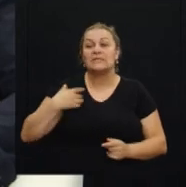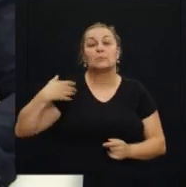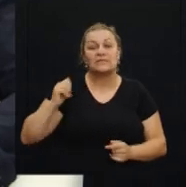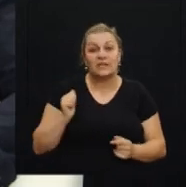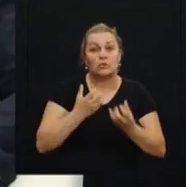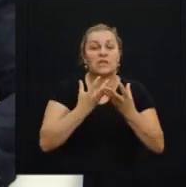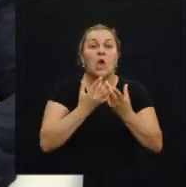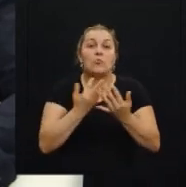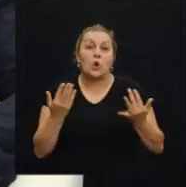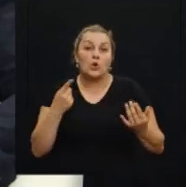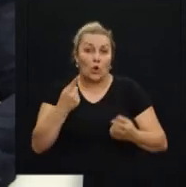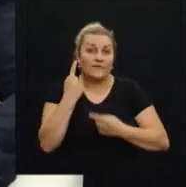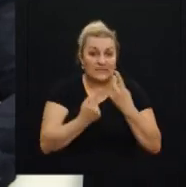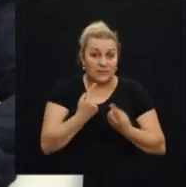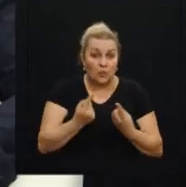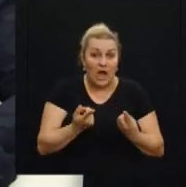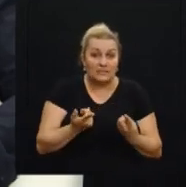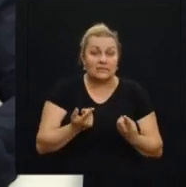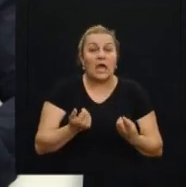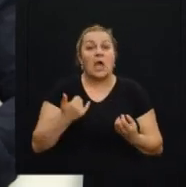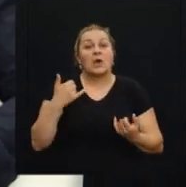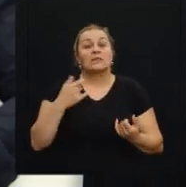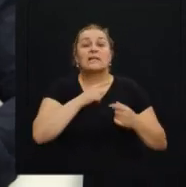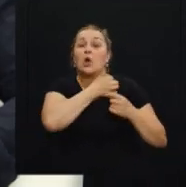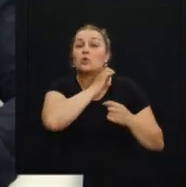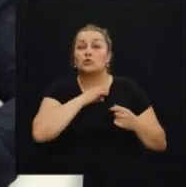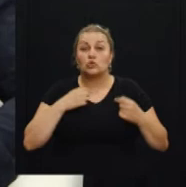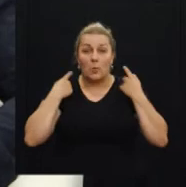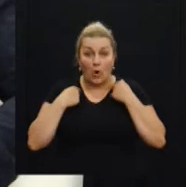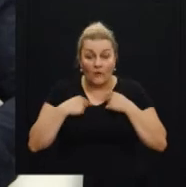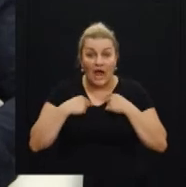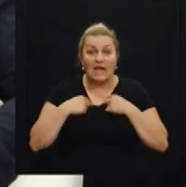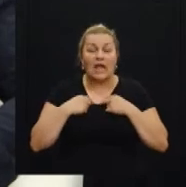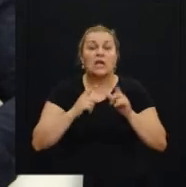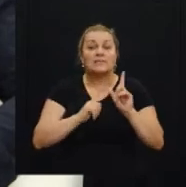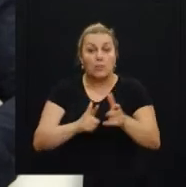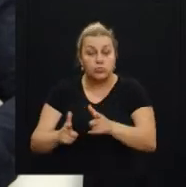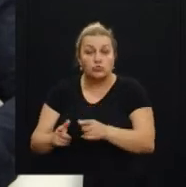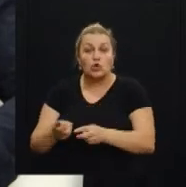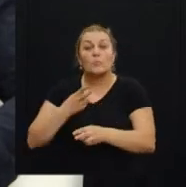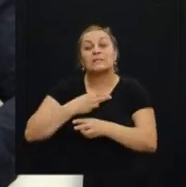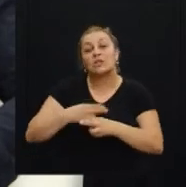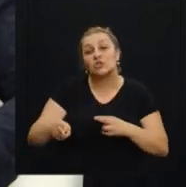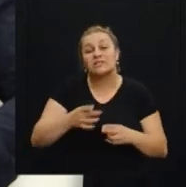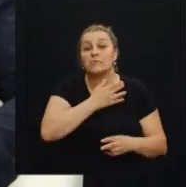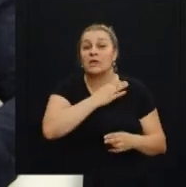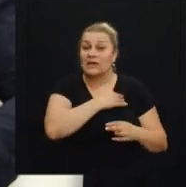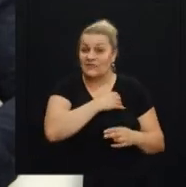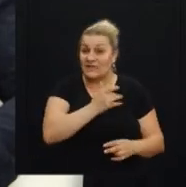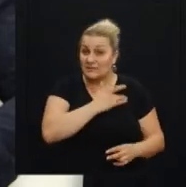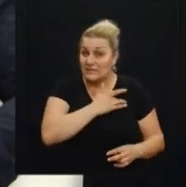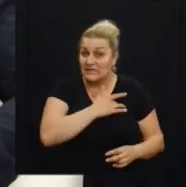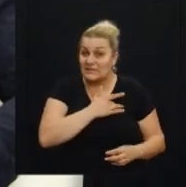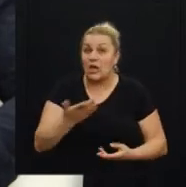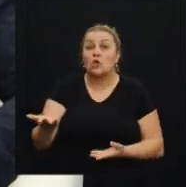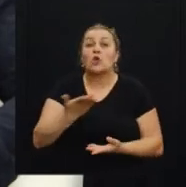takvih situacija, evo sa krunicom oko vrata, sa puškom, sa čistim hrvatskim srcem